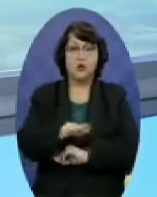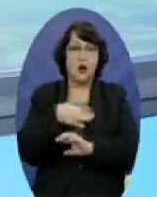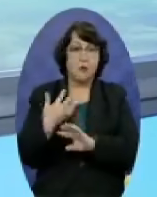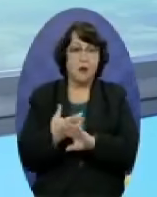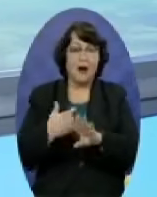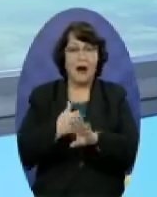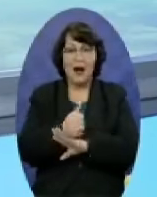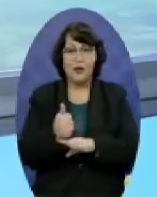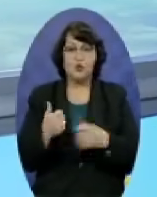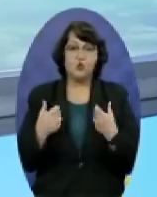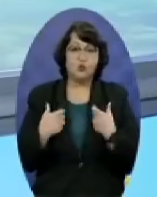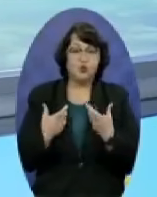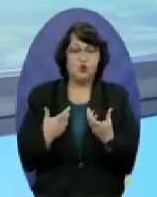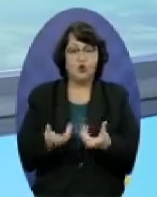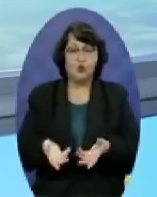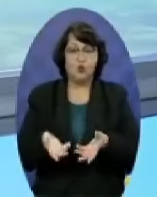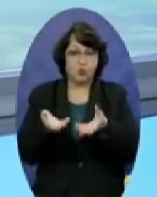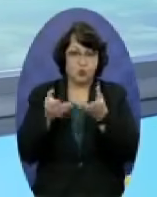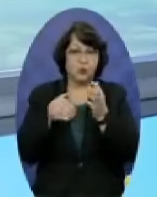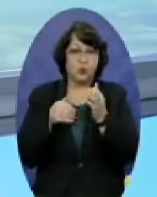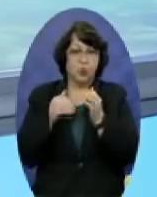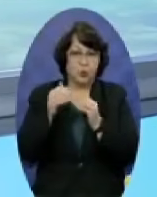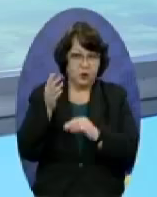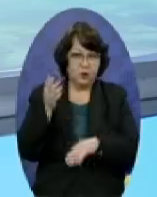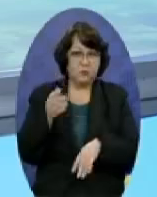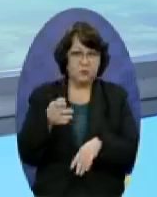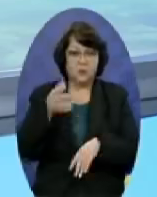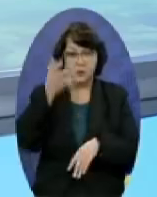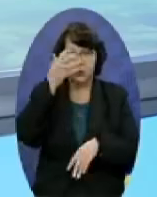жуулчлалыг хөгжүүлэх чиглэлд засгийн газар анхаарч ажиллах юм байна.